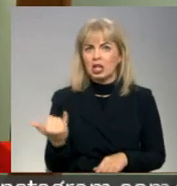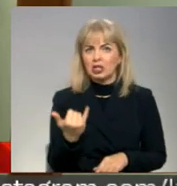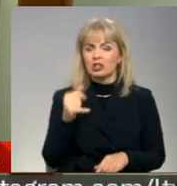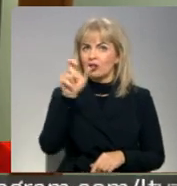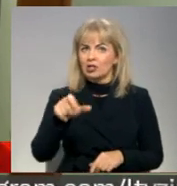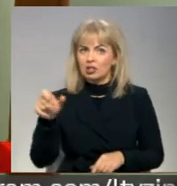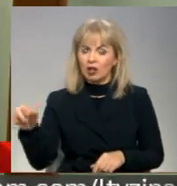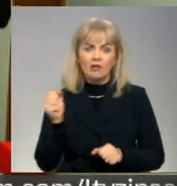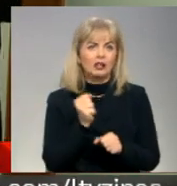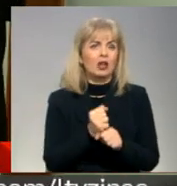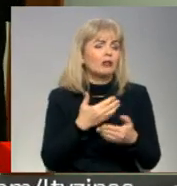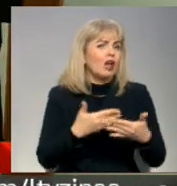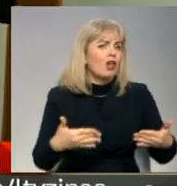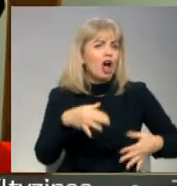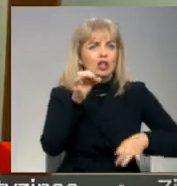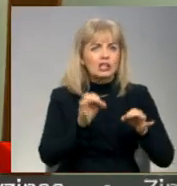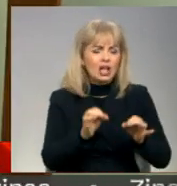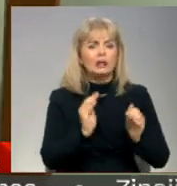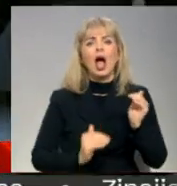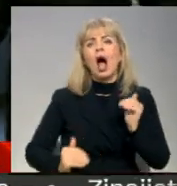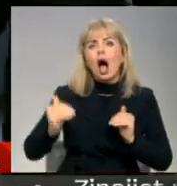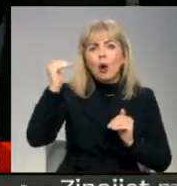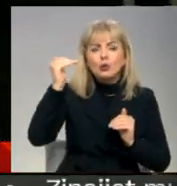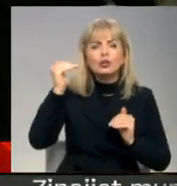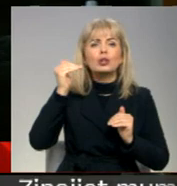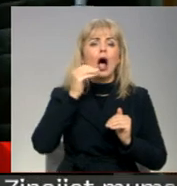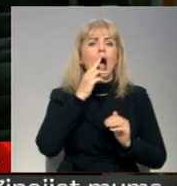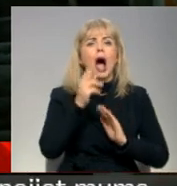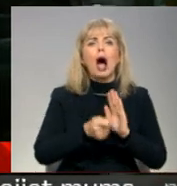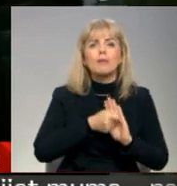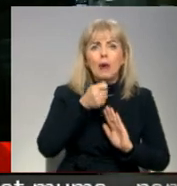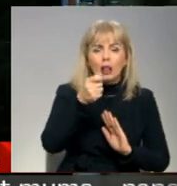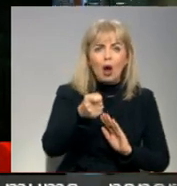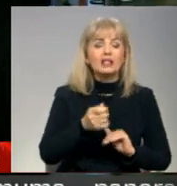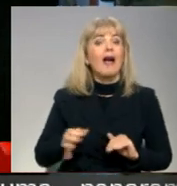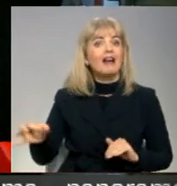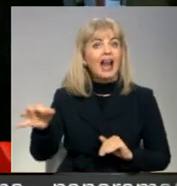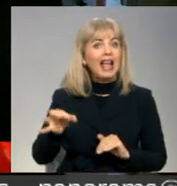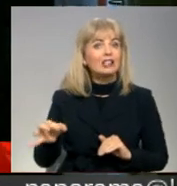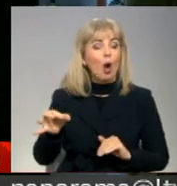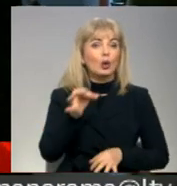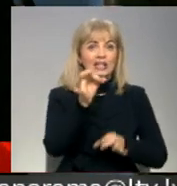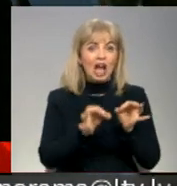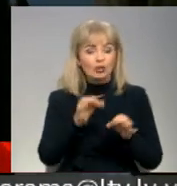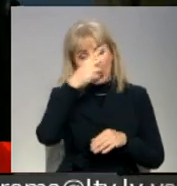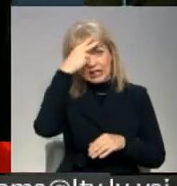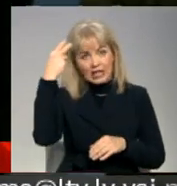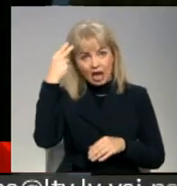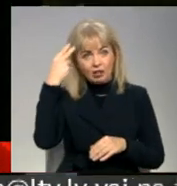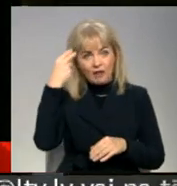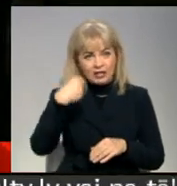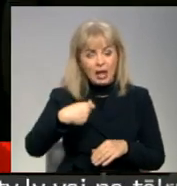ir strādājuši dažādās tiesās, gan augstākajā, gan apelācijas, gan reģionālajās tiesās. Un Lietuvas prezidenta